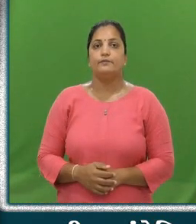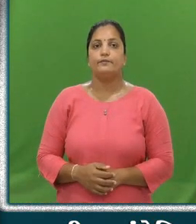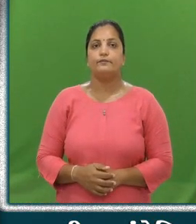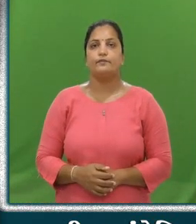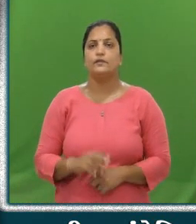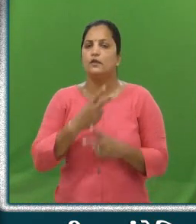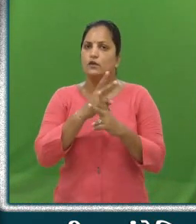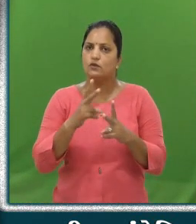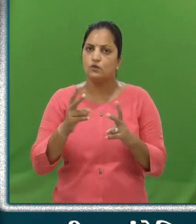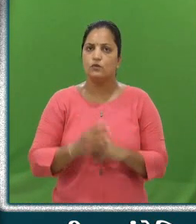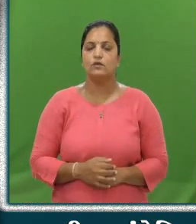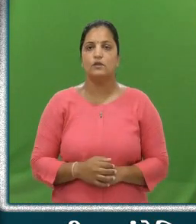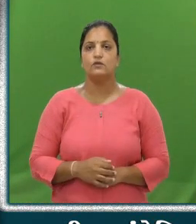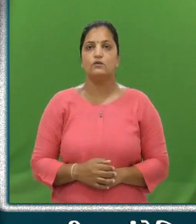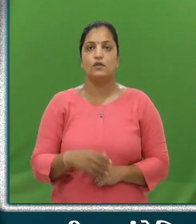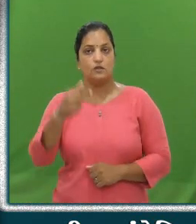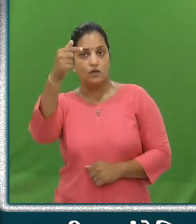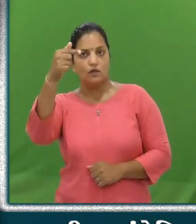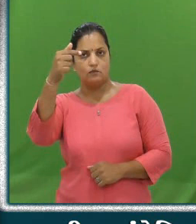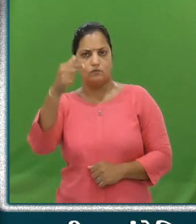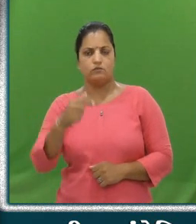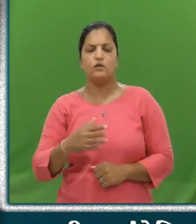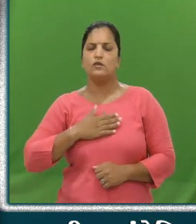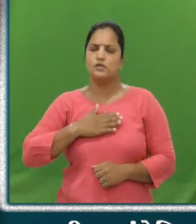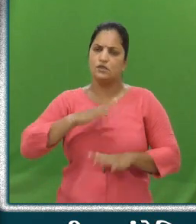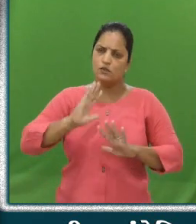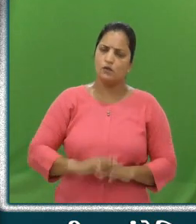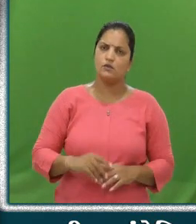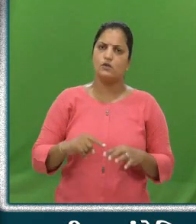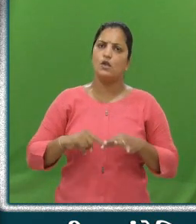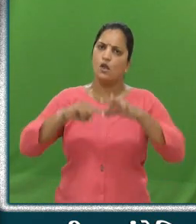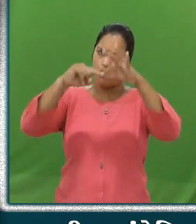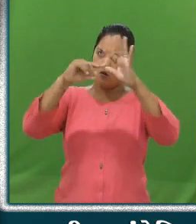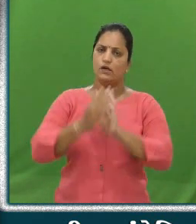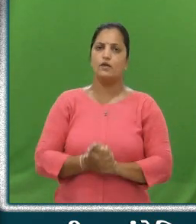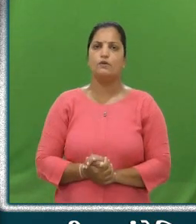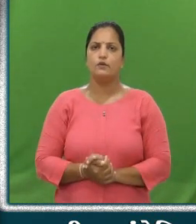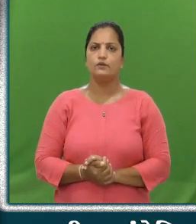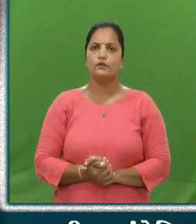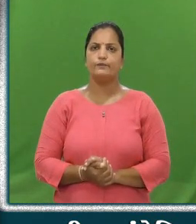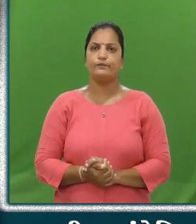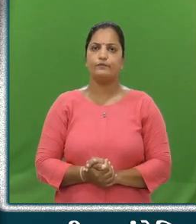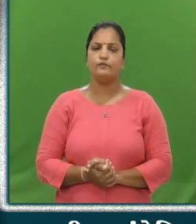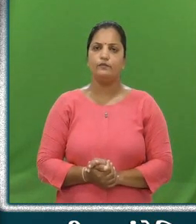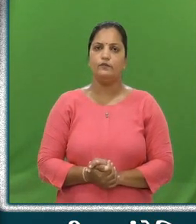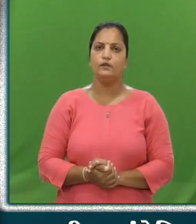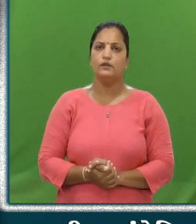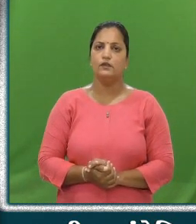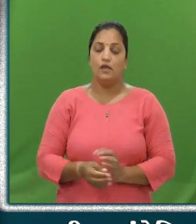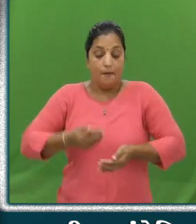કે જુદા જુદા જે લક્ષણો જે હોય છે સજીવોની અંદર જે જુદા જુદા લક્ષણો છે તો તે